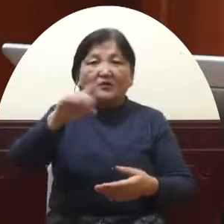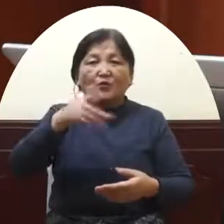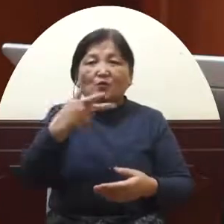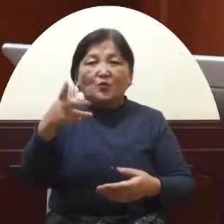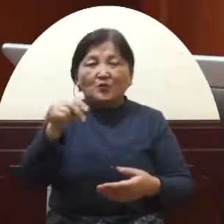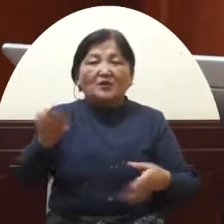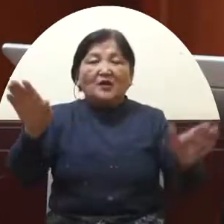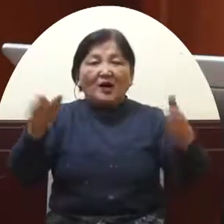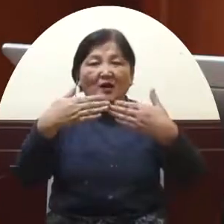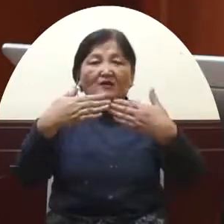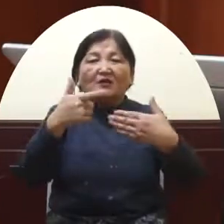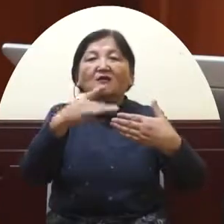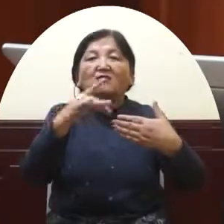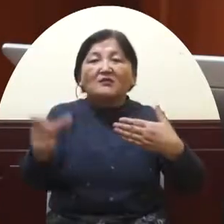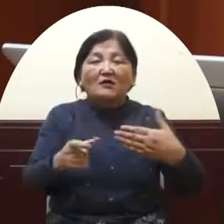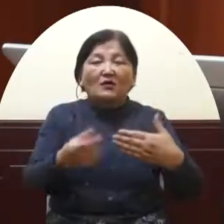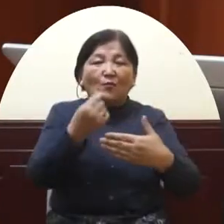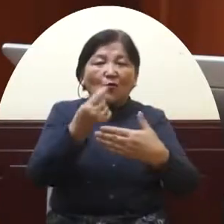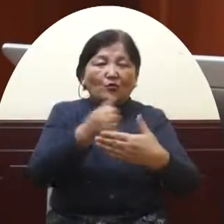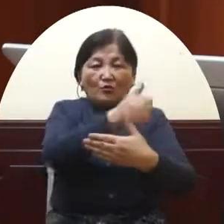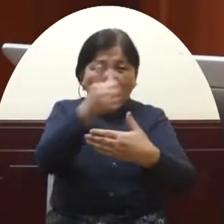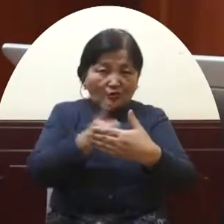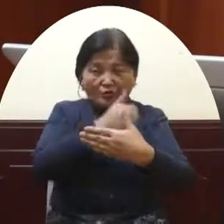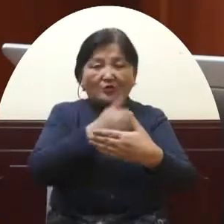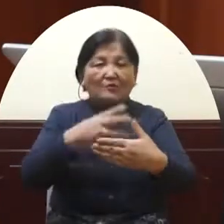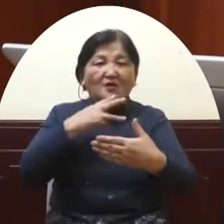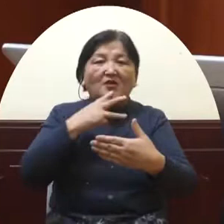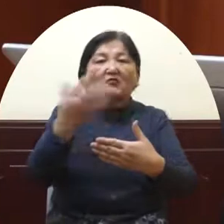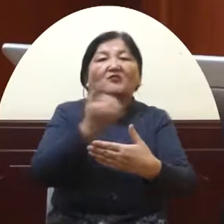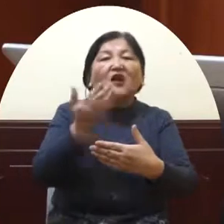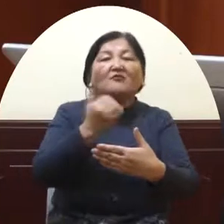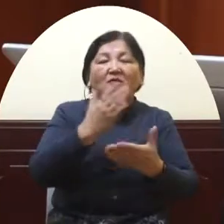хаалтын гэрээ бусад бүх зүйлээр мөнгө төлбөртөө авчдаг. Мэдээллийг авдаг.